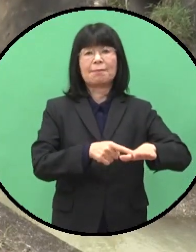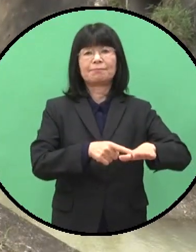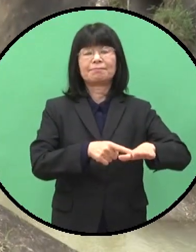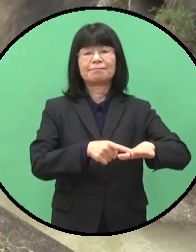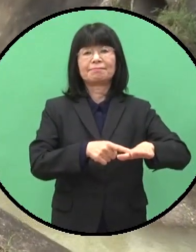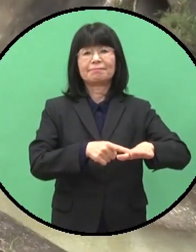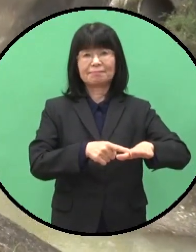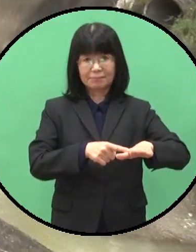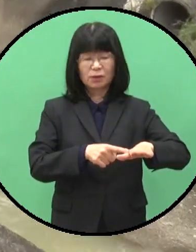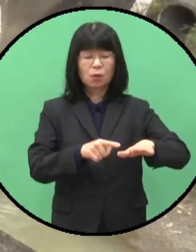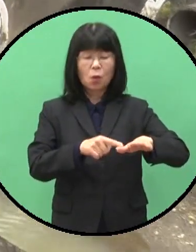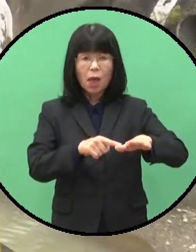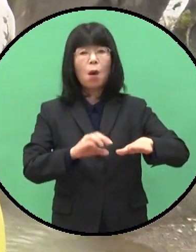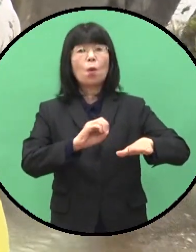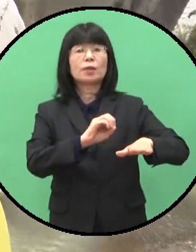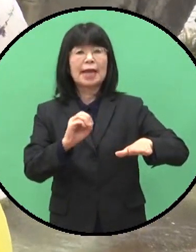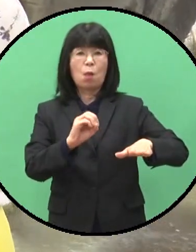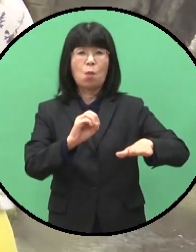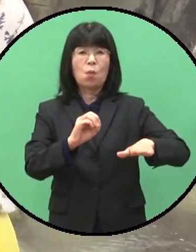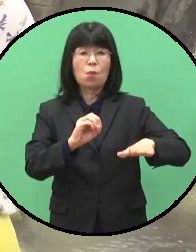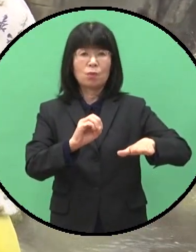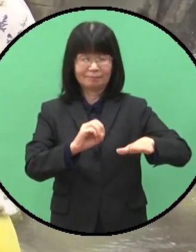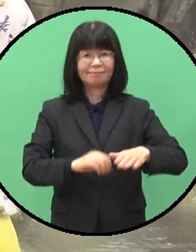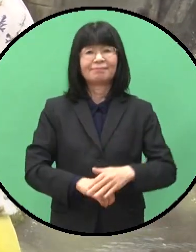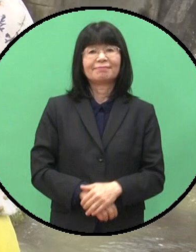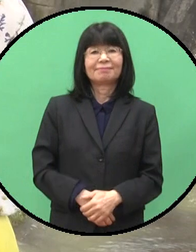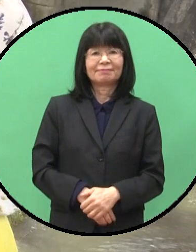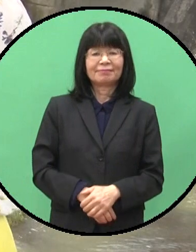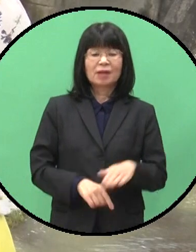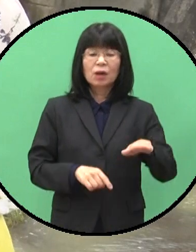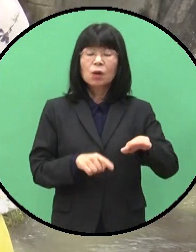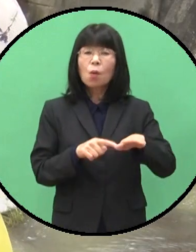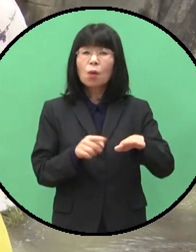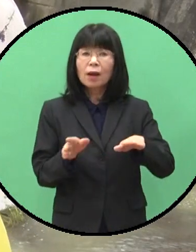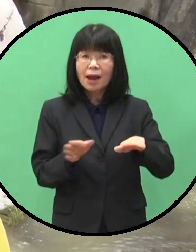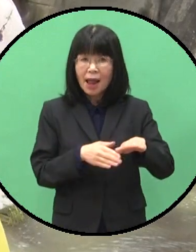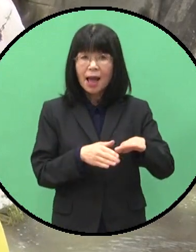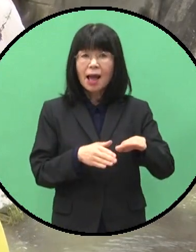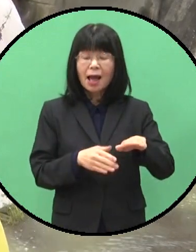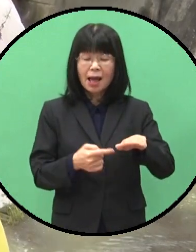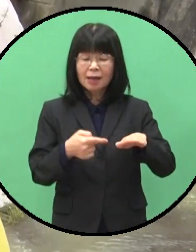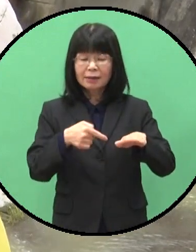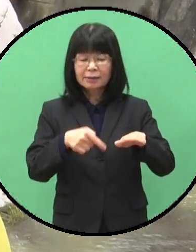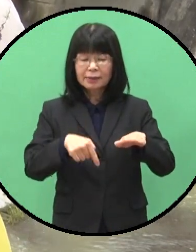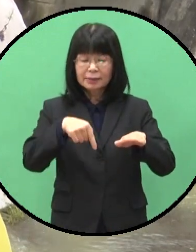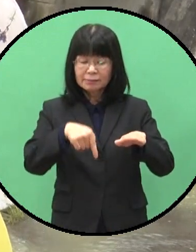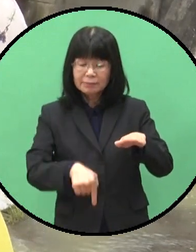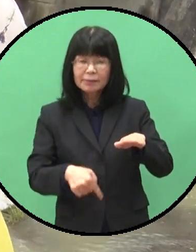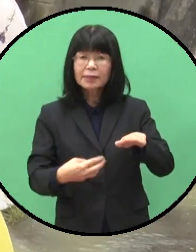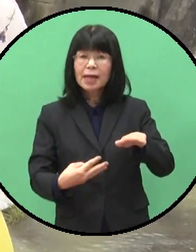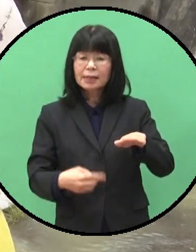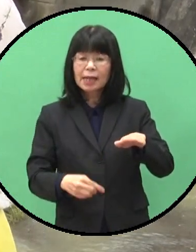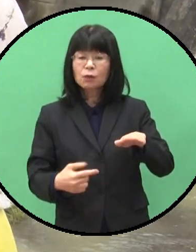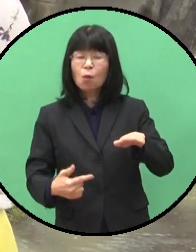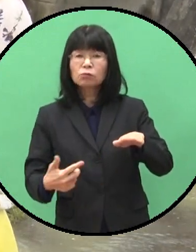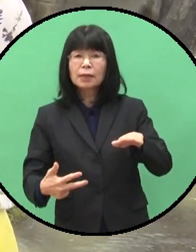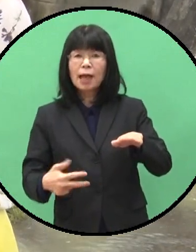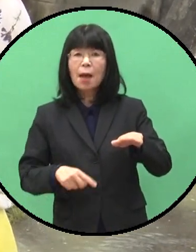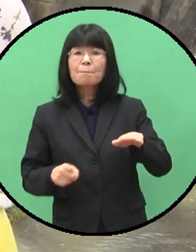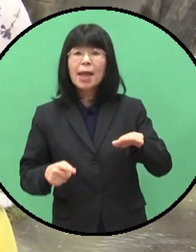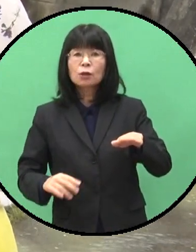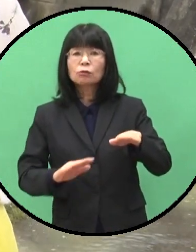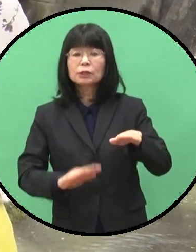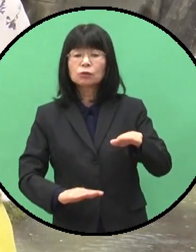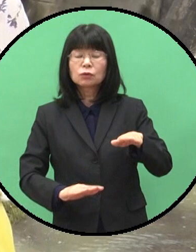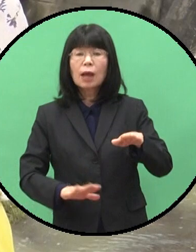さのところを0メートルと設定しています。そこから 3.67 メートル下が